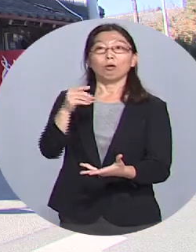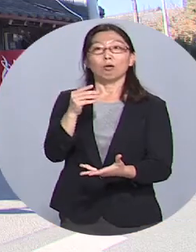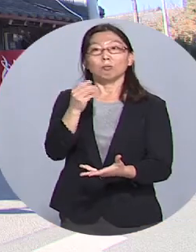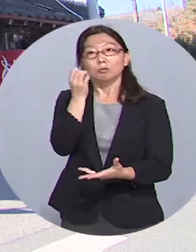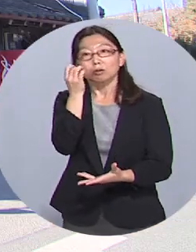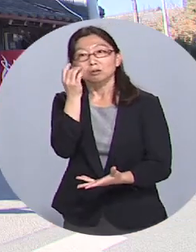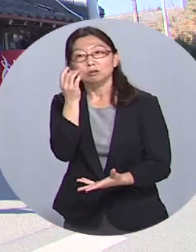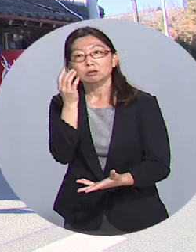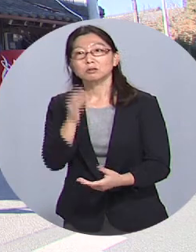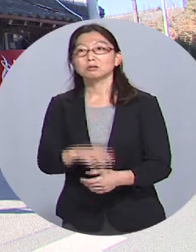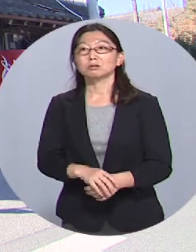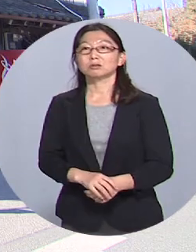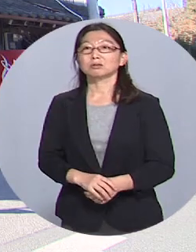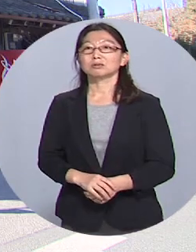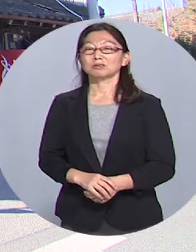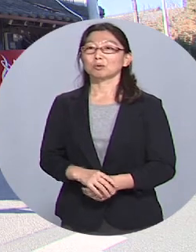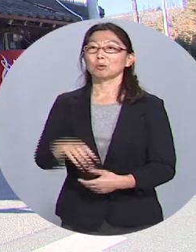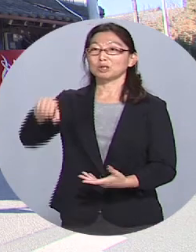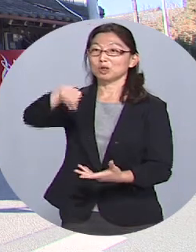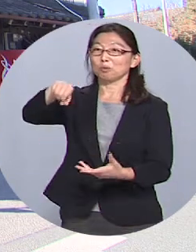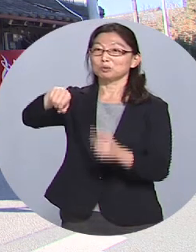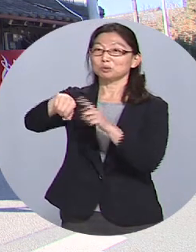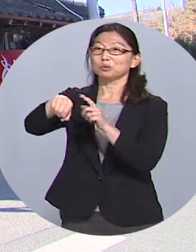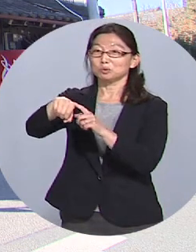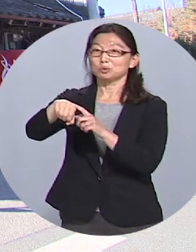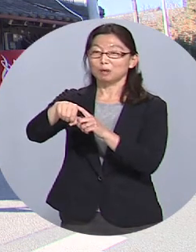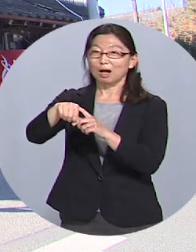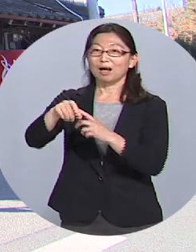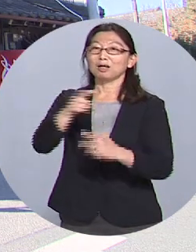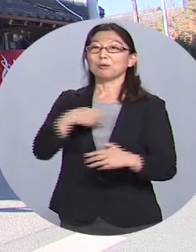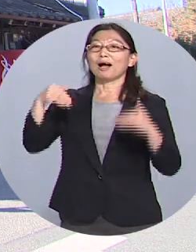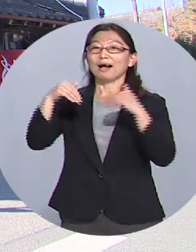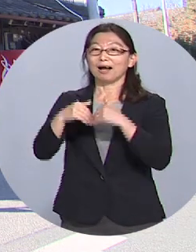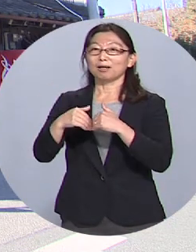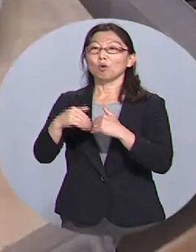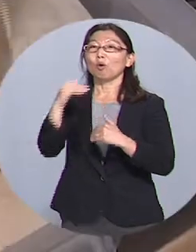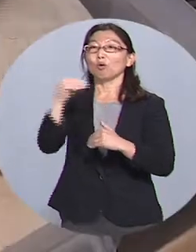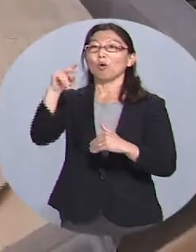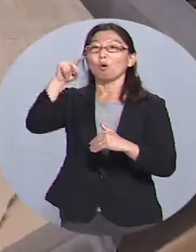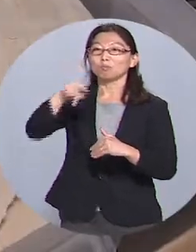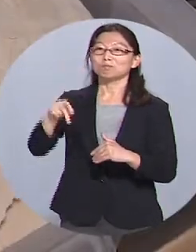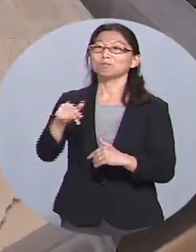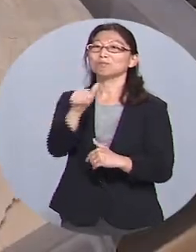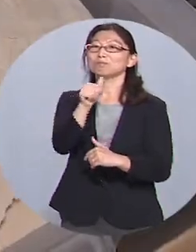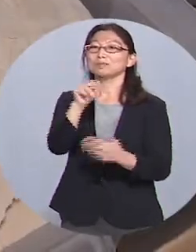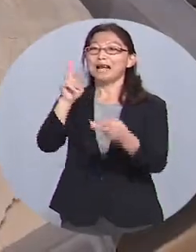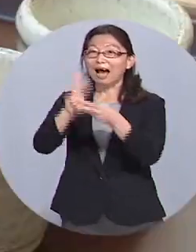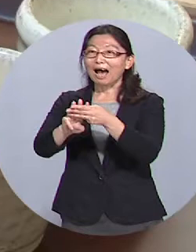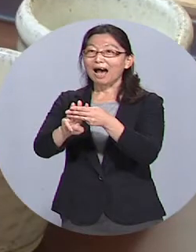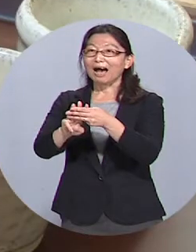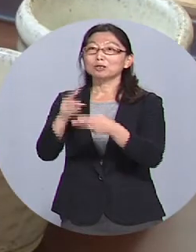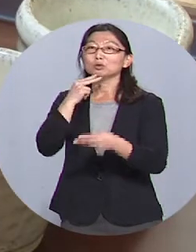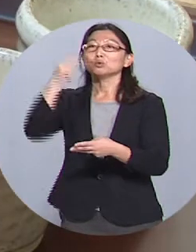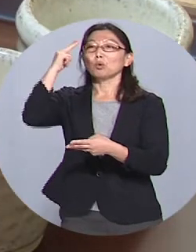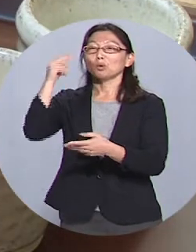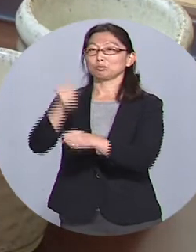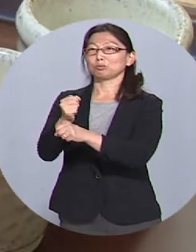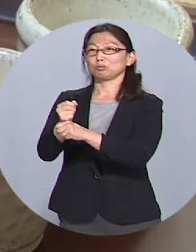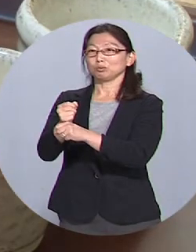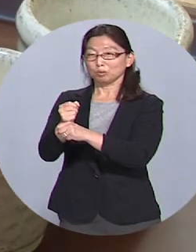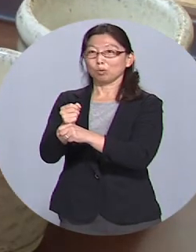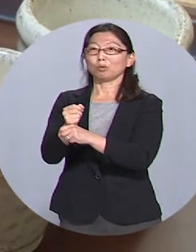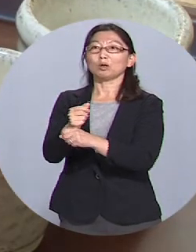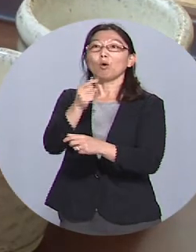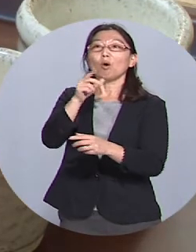ど。 このシロップは熊谷市にある権田酒造さんの酒粕と練乳で作られているんです